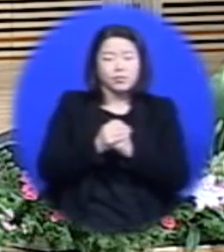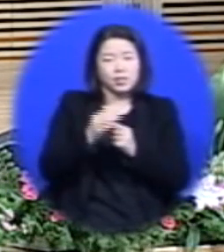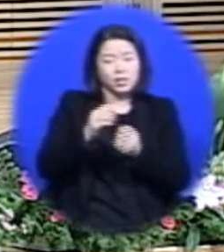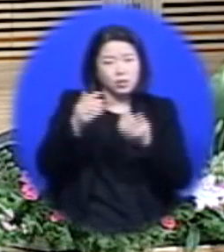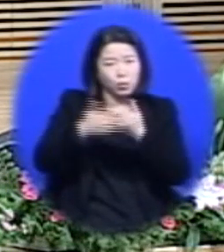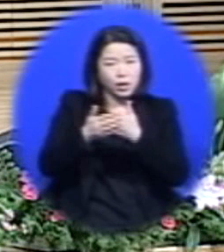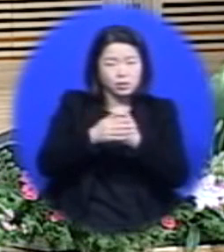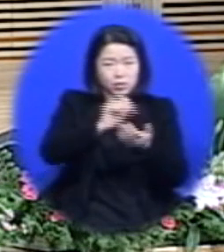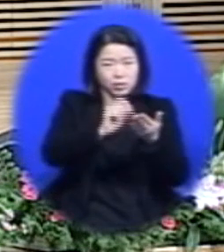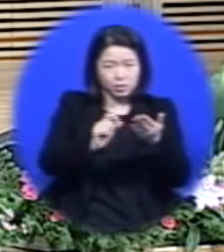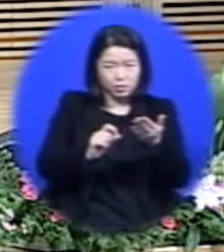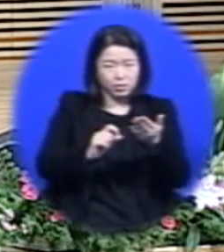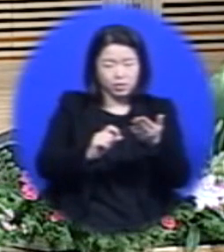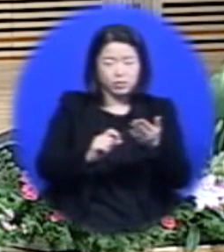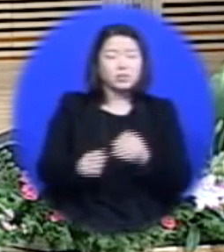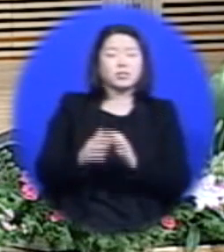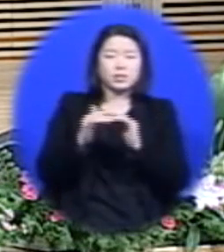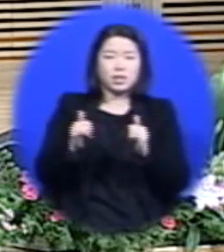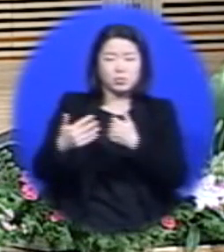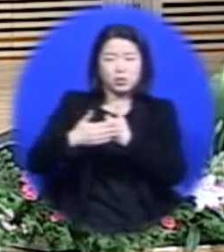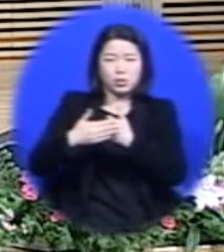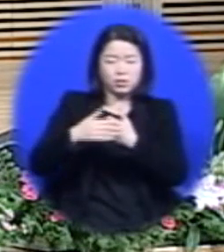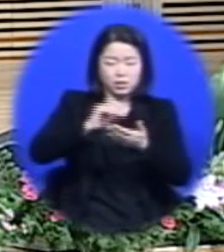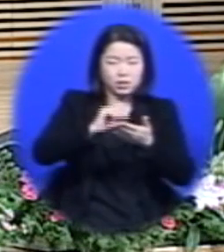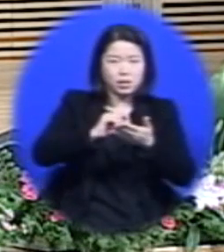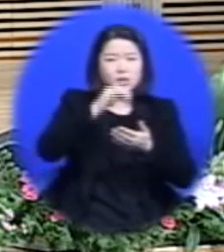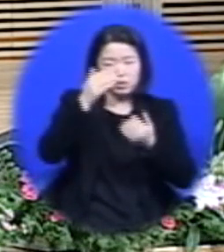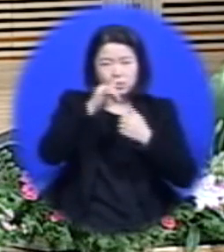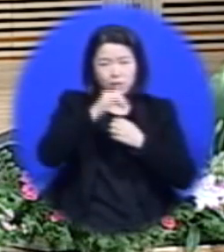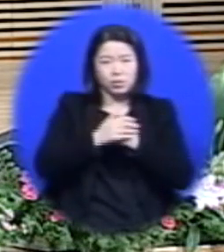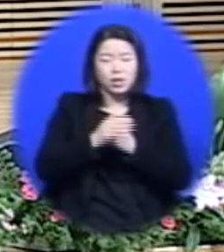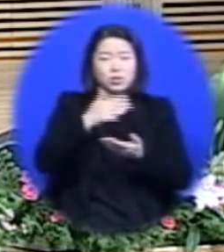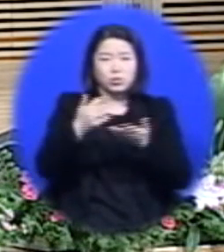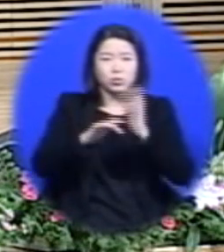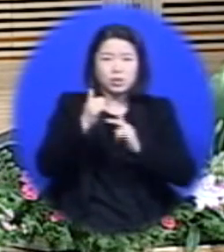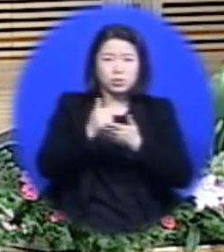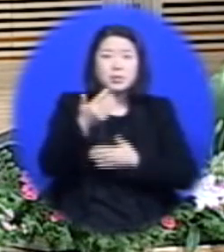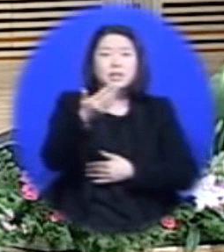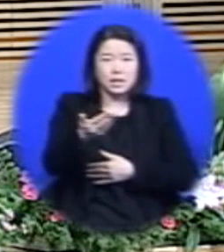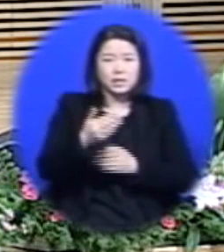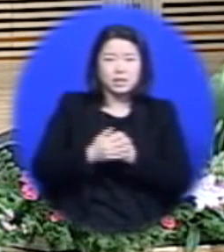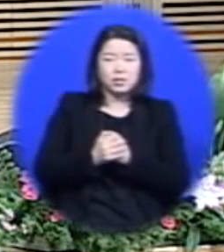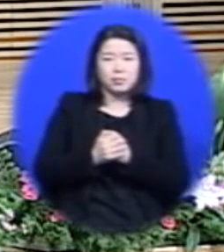그 다음부터 그 재수 c 되시는 분이 제 시를 써 주는 거죠 주 예수님 당신이